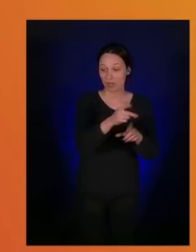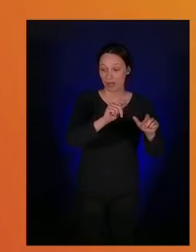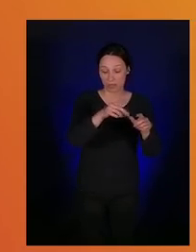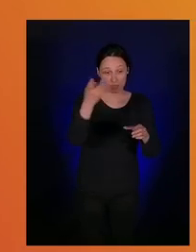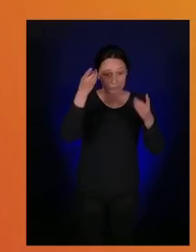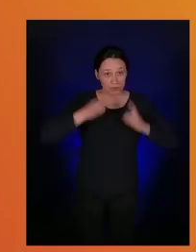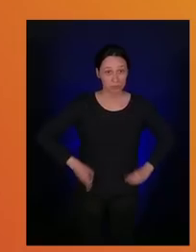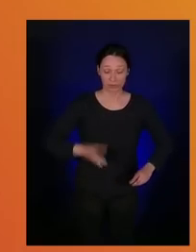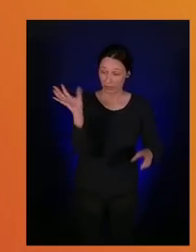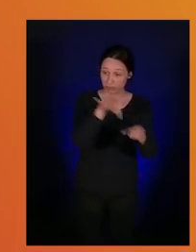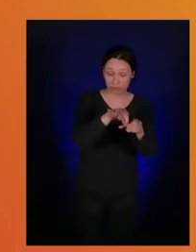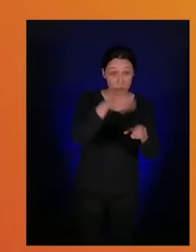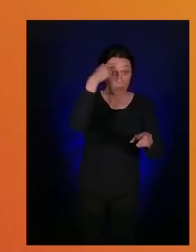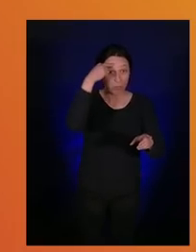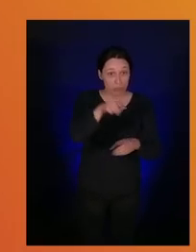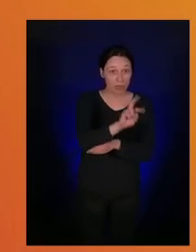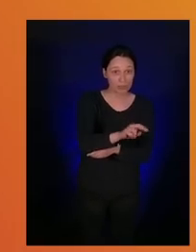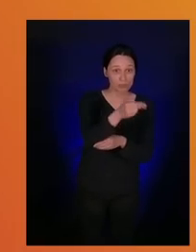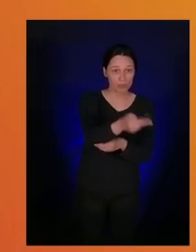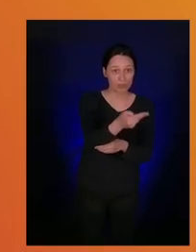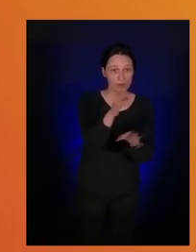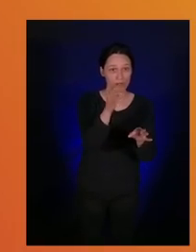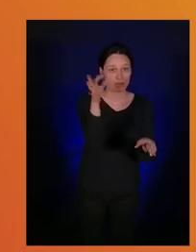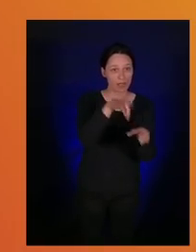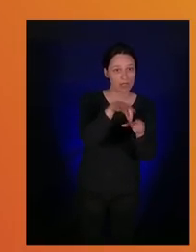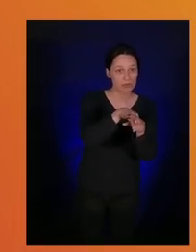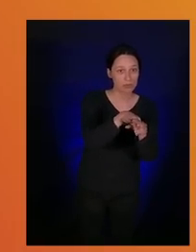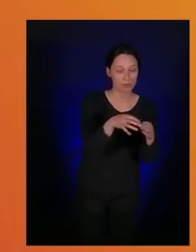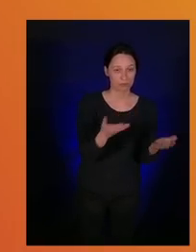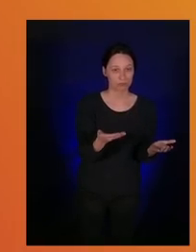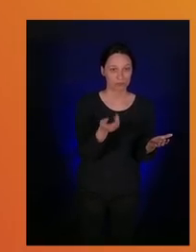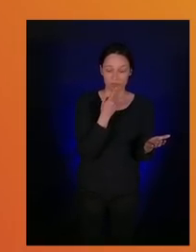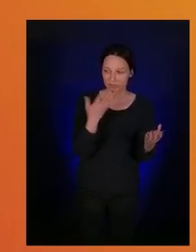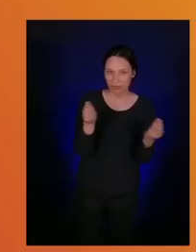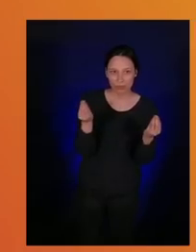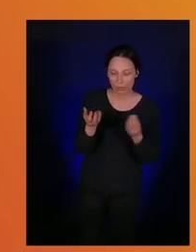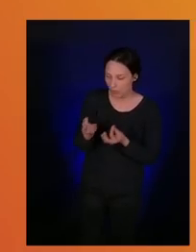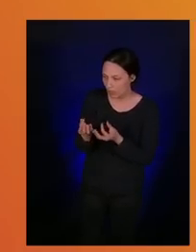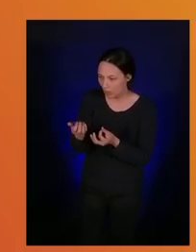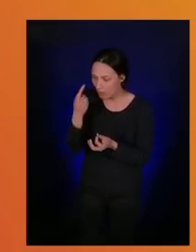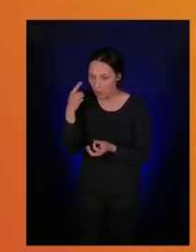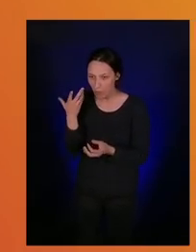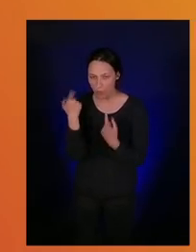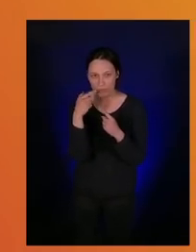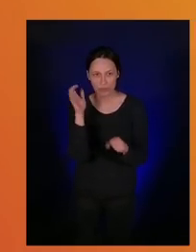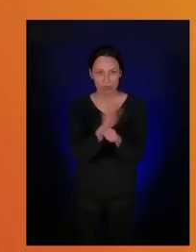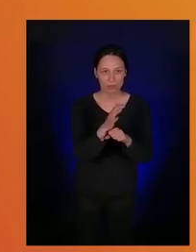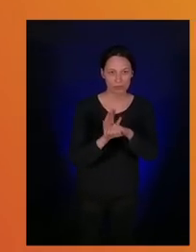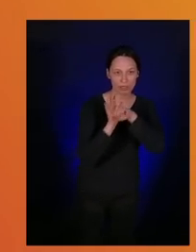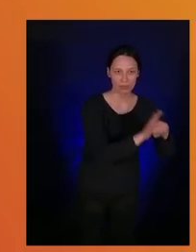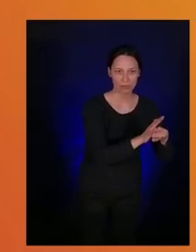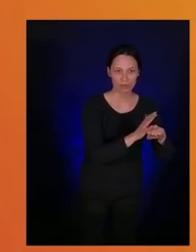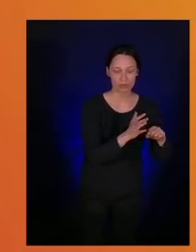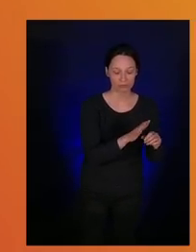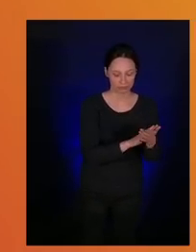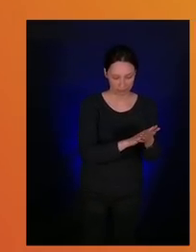Rassemblement national aux élections. Où en est la sensibilisation pour la formation, lutter contre l'extrême droite? Une